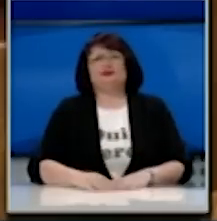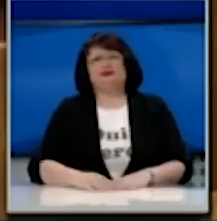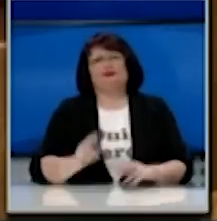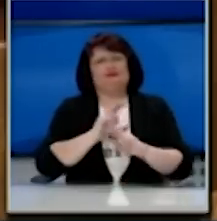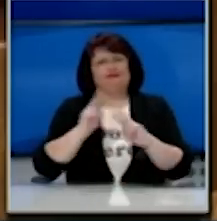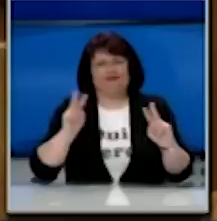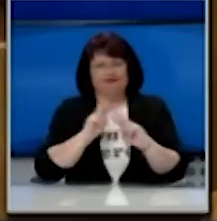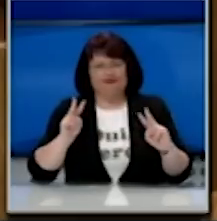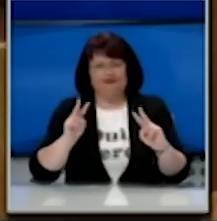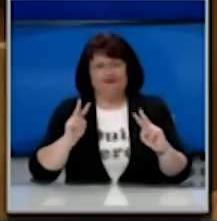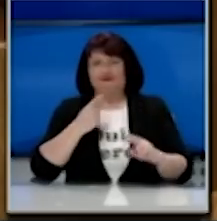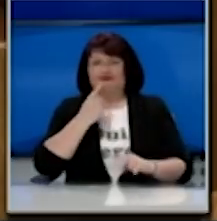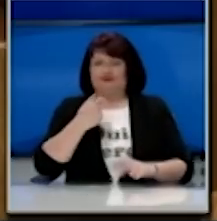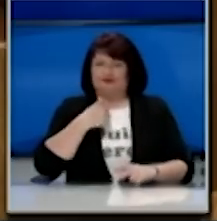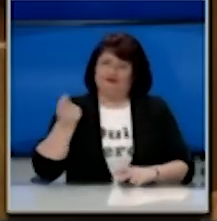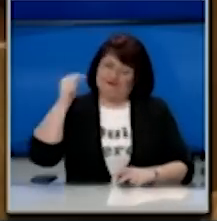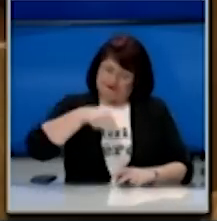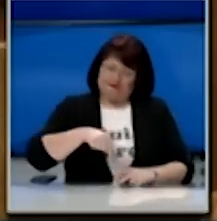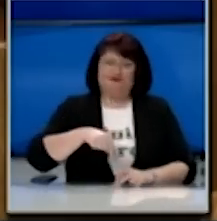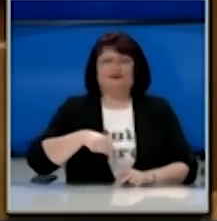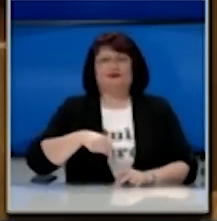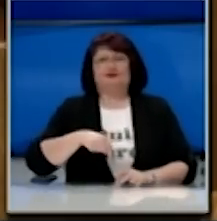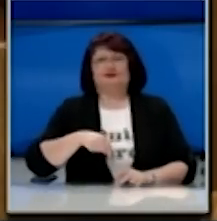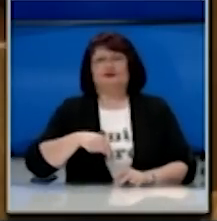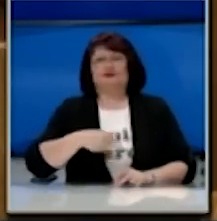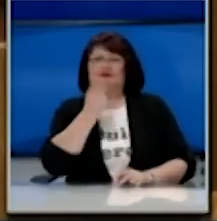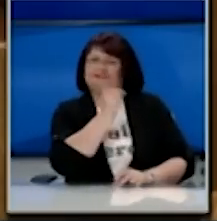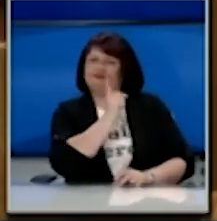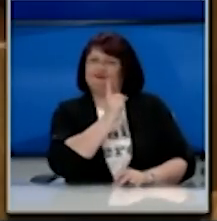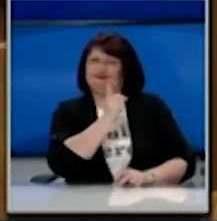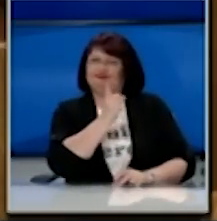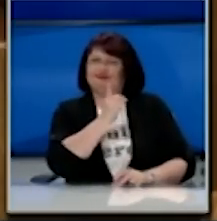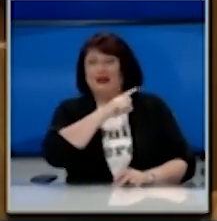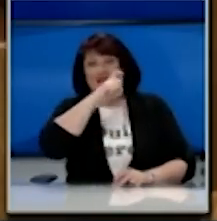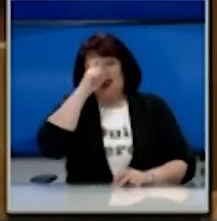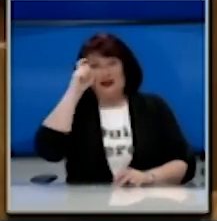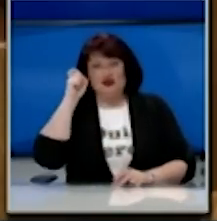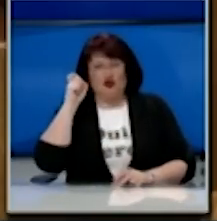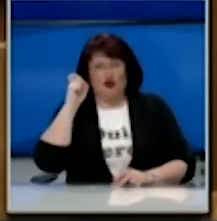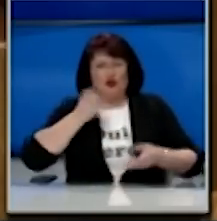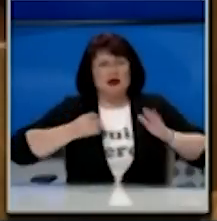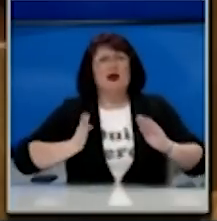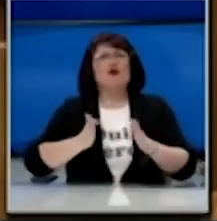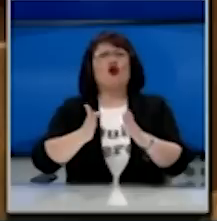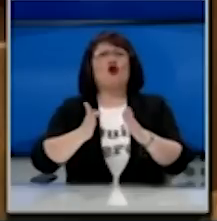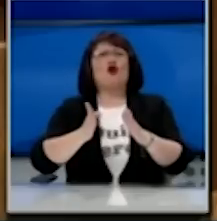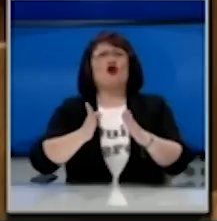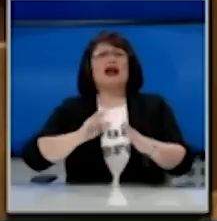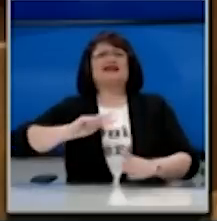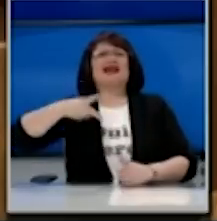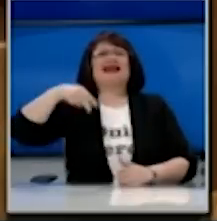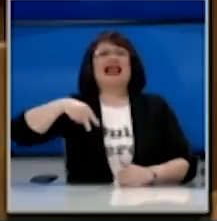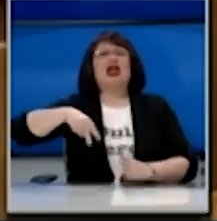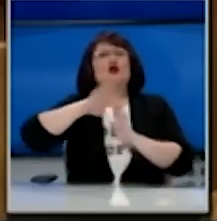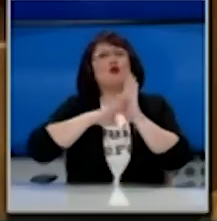Ξεκαθαρίζουμε λοιπόν. Εμείς θα είμαστε εδώ για να σας κάνουμε πιο δύσκολο να προχωρήσετε αυτό το αντιλαϊκό